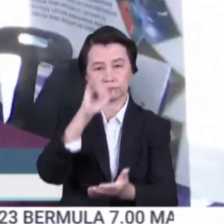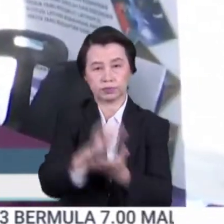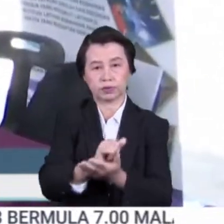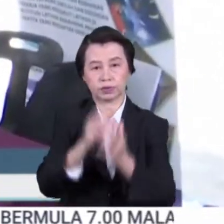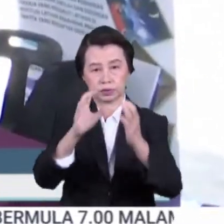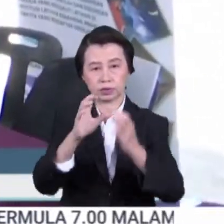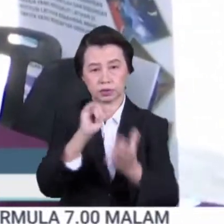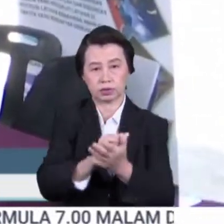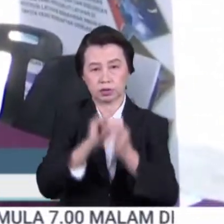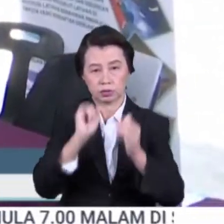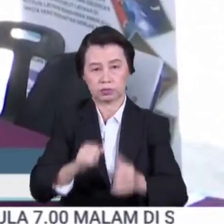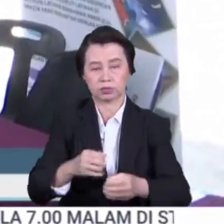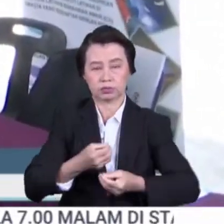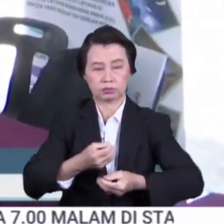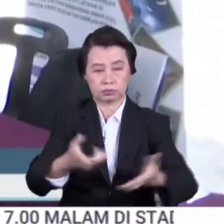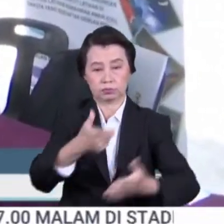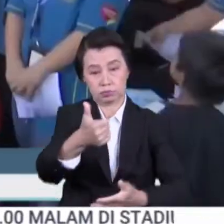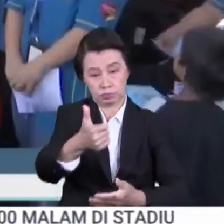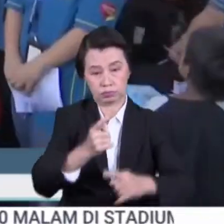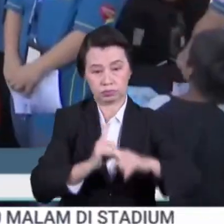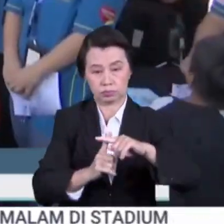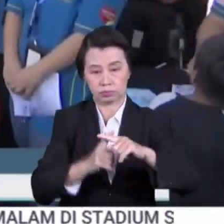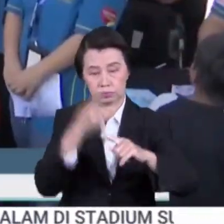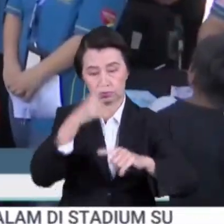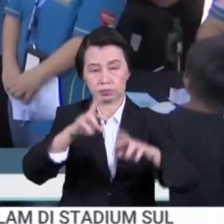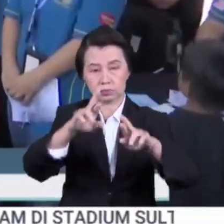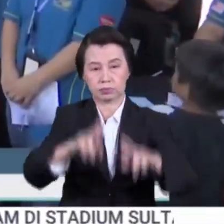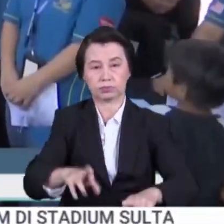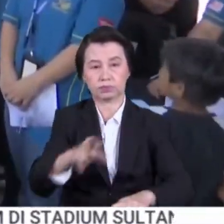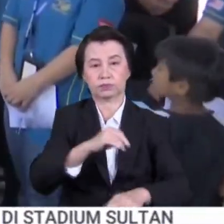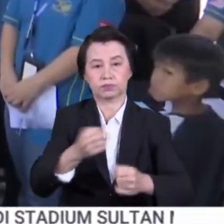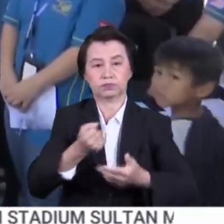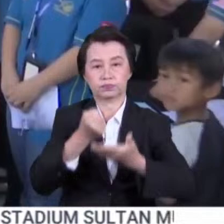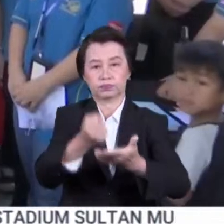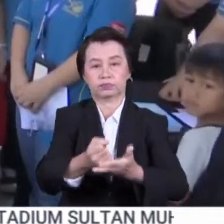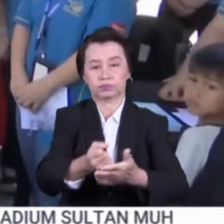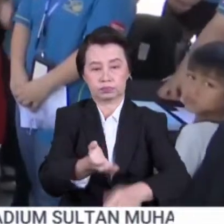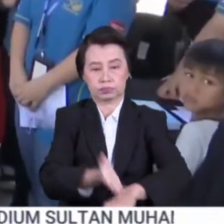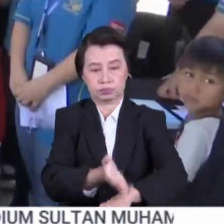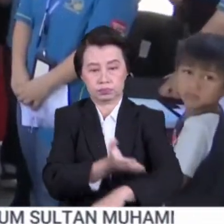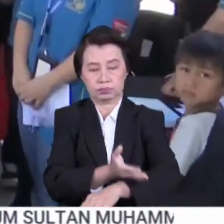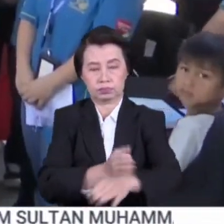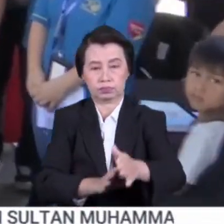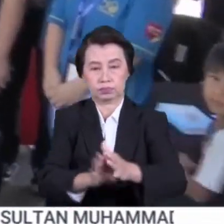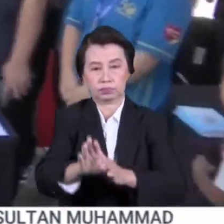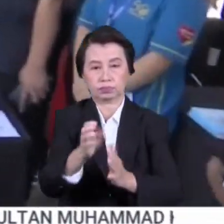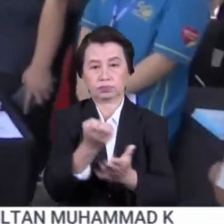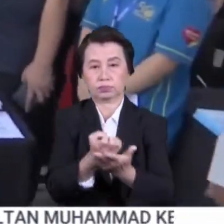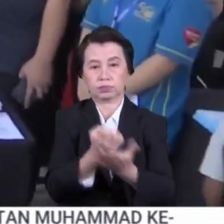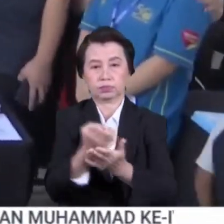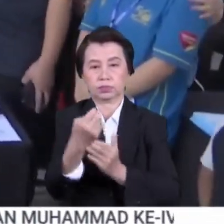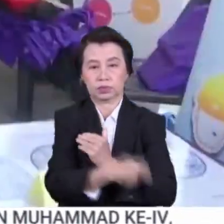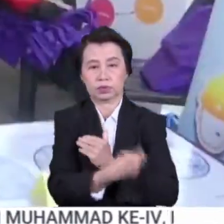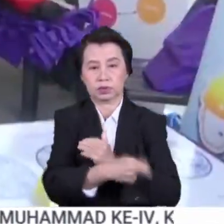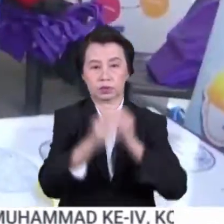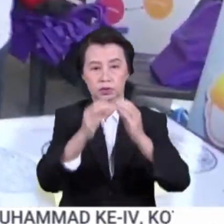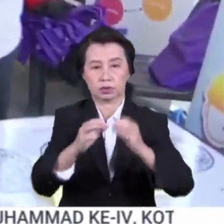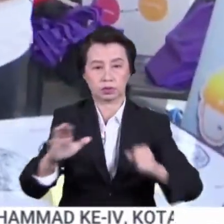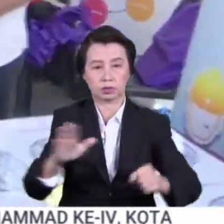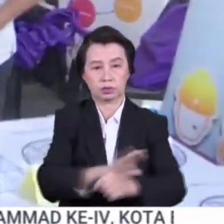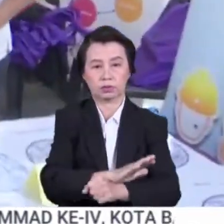tersebut berupaya memberi impak positif kepada rakyat sekaligus membantu memperkasa pembangunan ekonomi negara secara